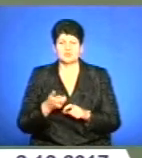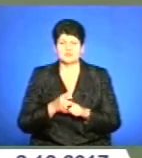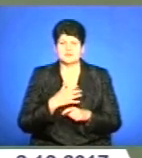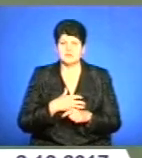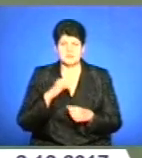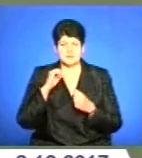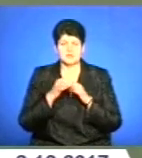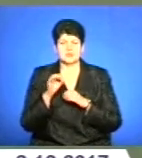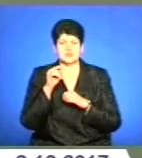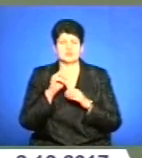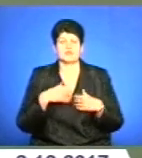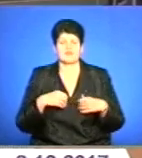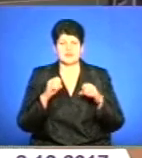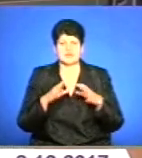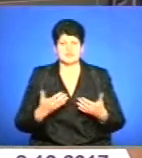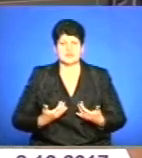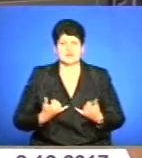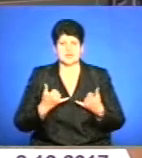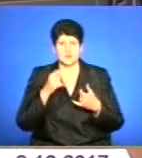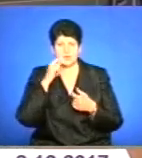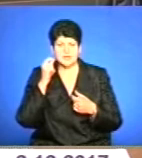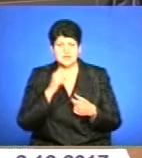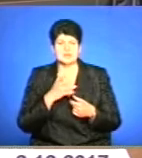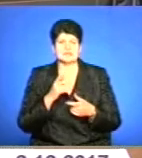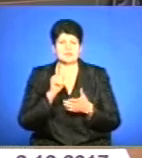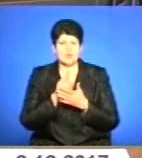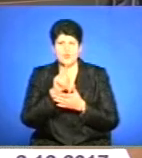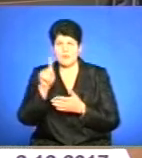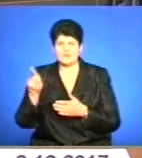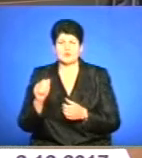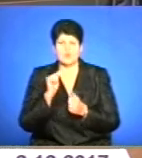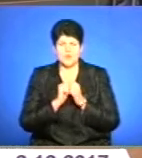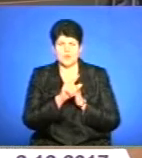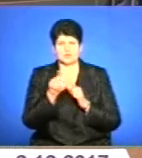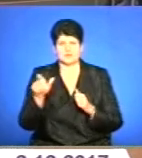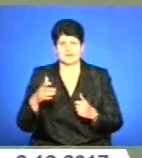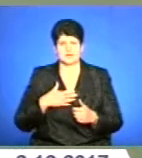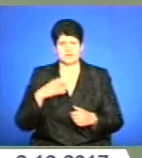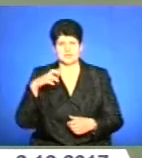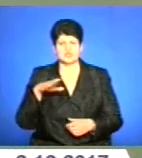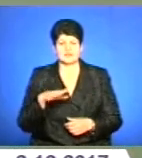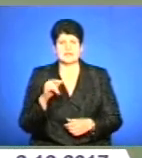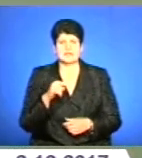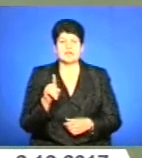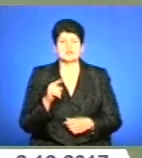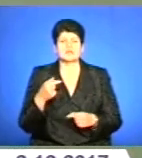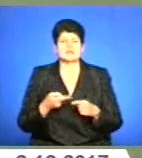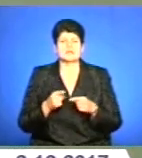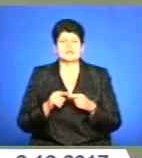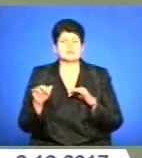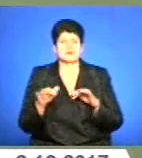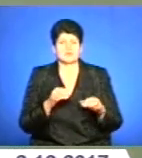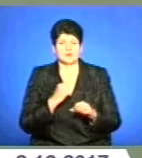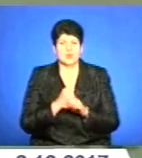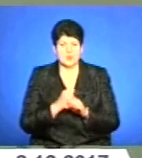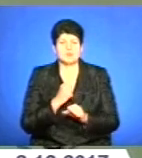про тих, хто віддав життя за Україну. Це обов'язок кожного громадянина нашої держави. Те, що ті заходи роблять